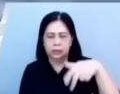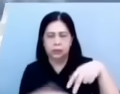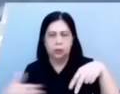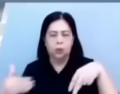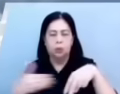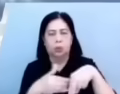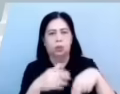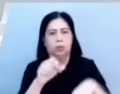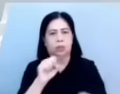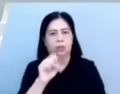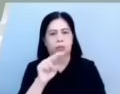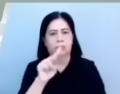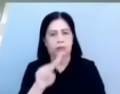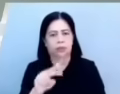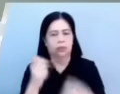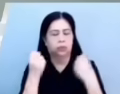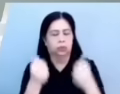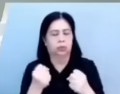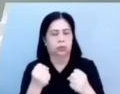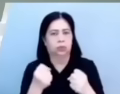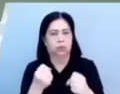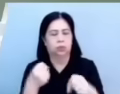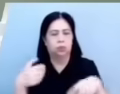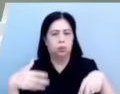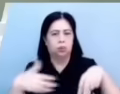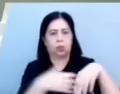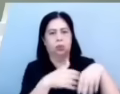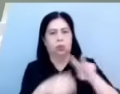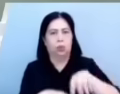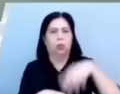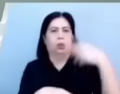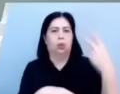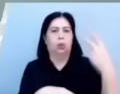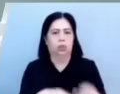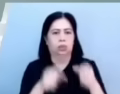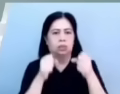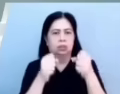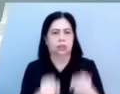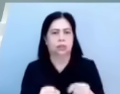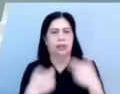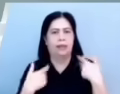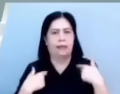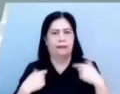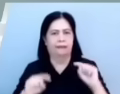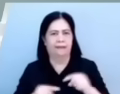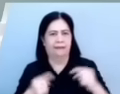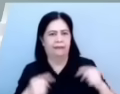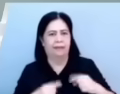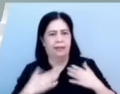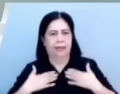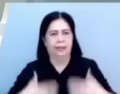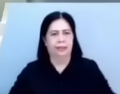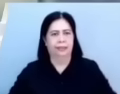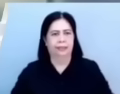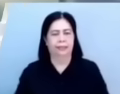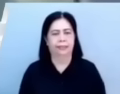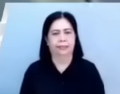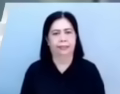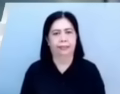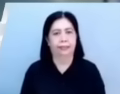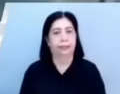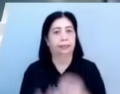SUV. Sa lakas ng pagkakabangga, tumilapon sila sa kalsada at nagtamo ng mga sugat sa katawan. Kasalukuyan